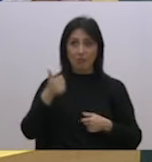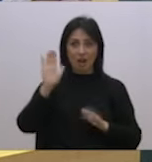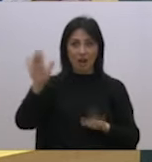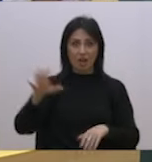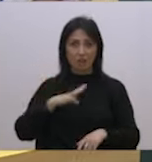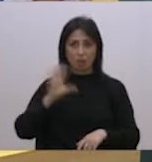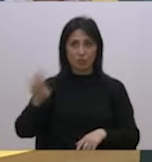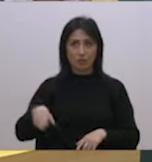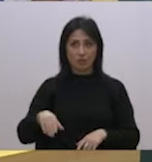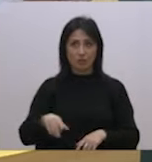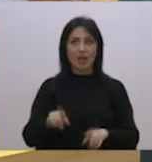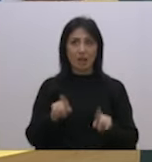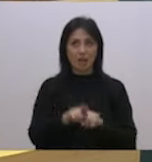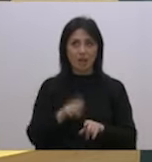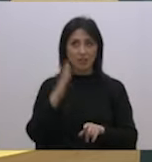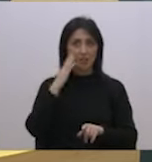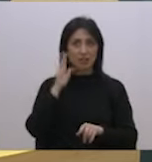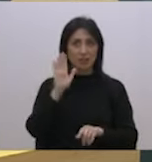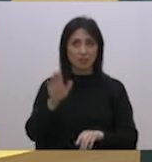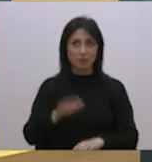da? A e sare si mapi.